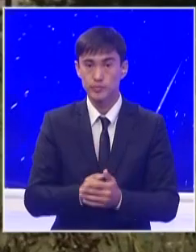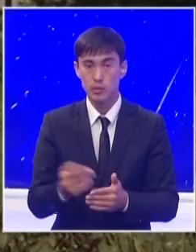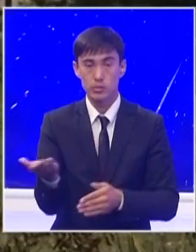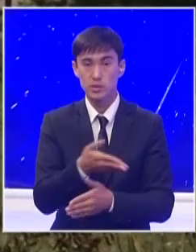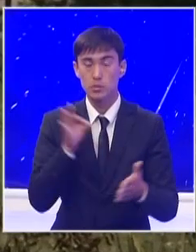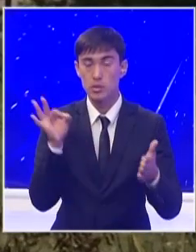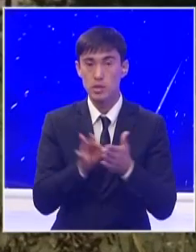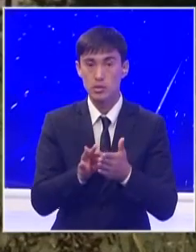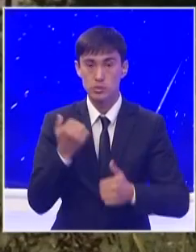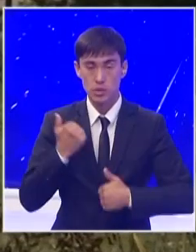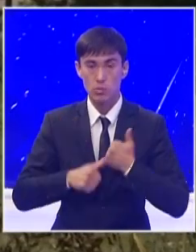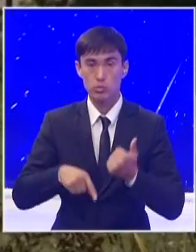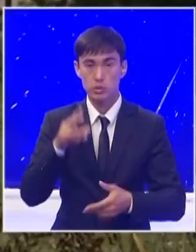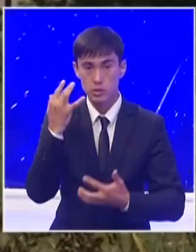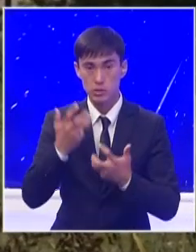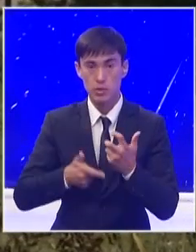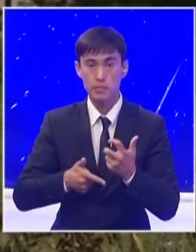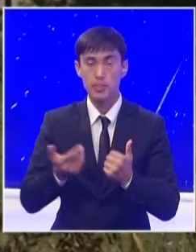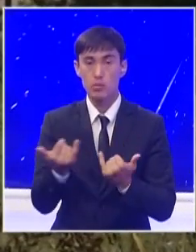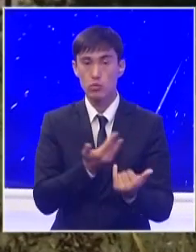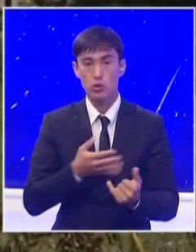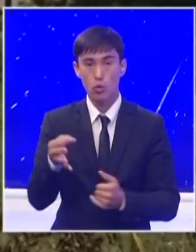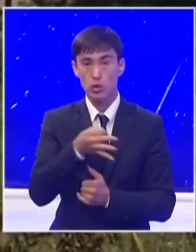міндетіміз, абыройлы міндетіміз деп есептеп, бүгін міне